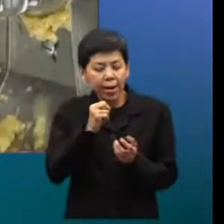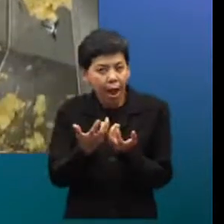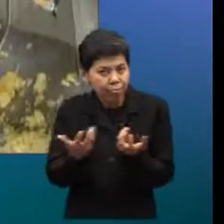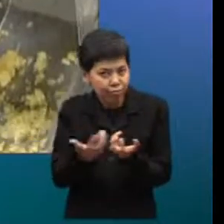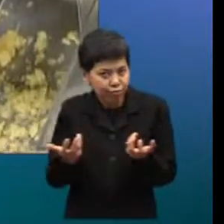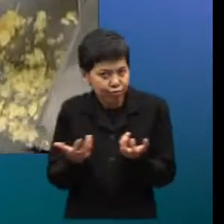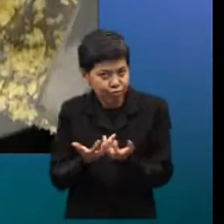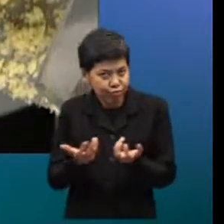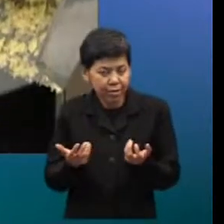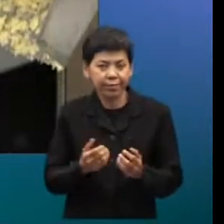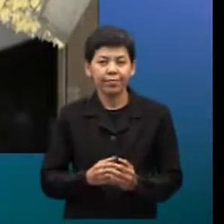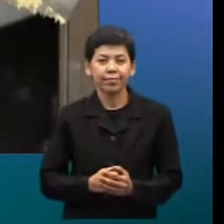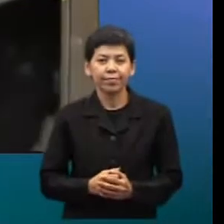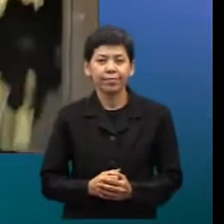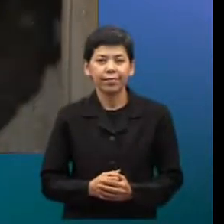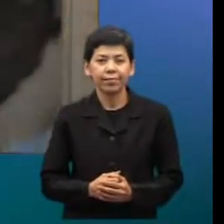ากกัน